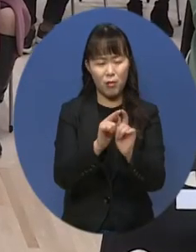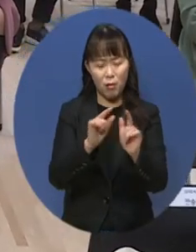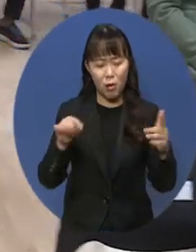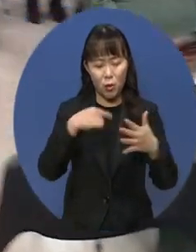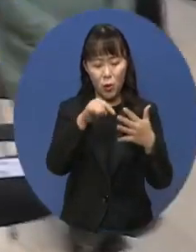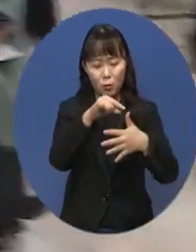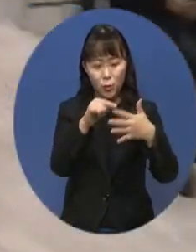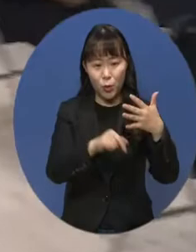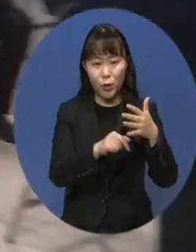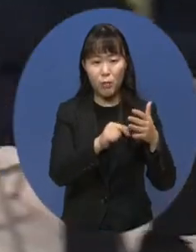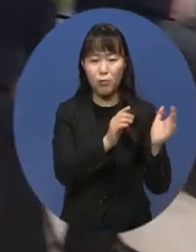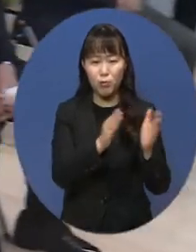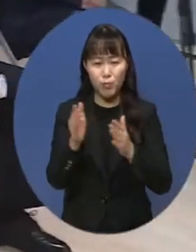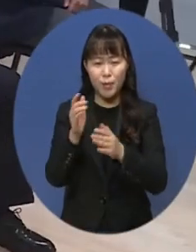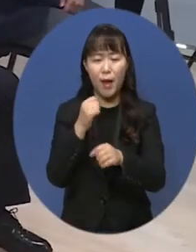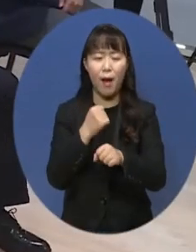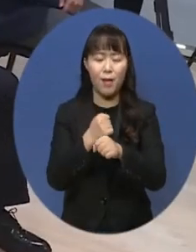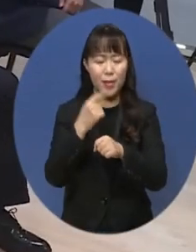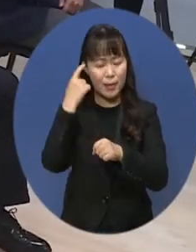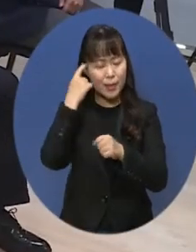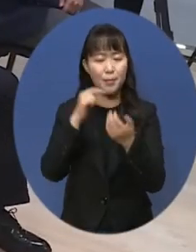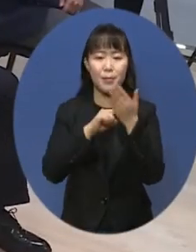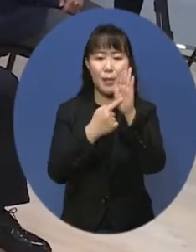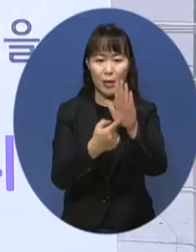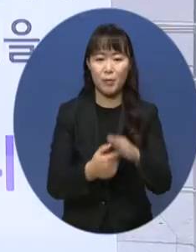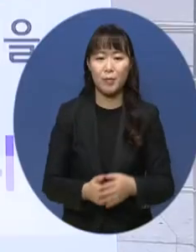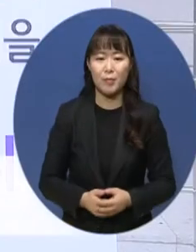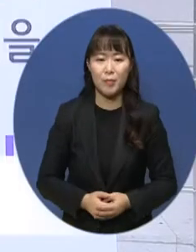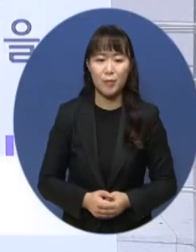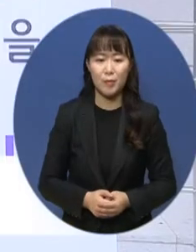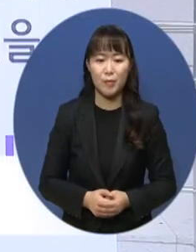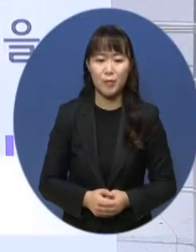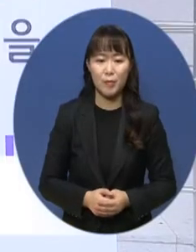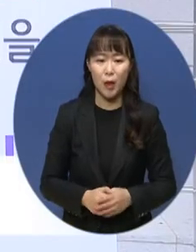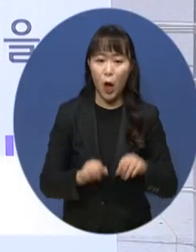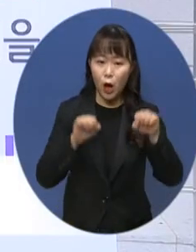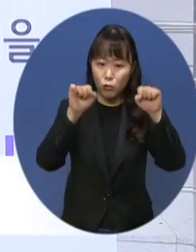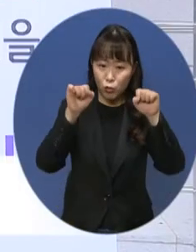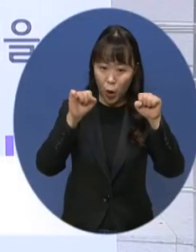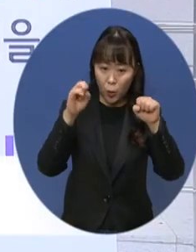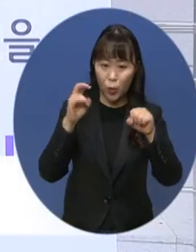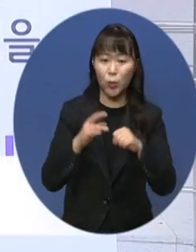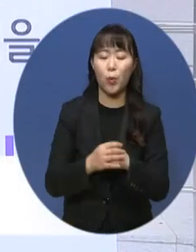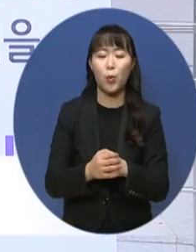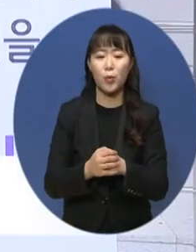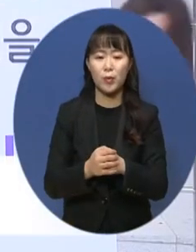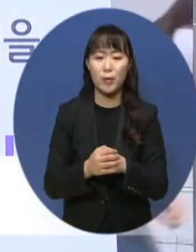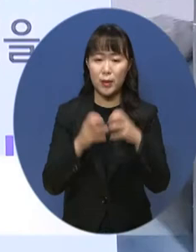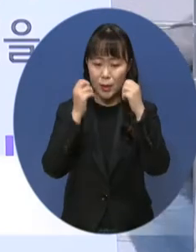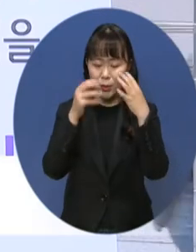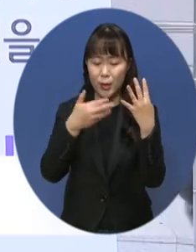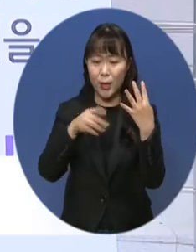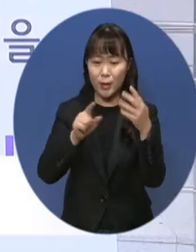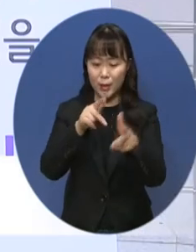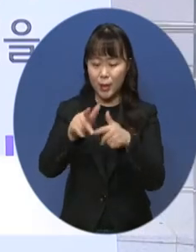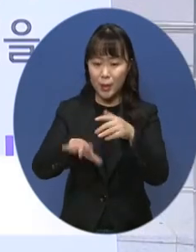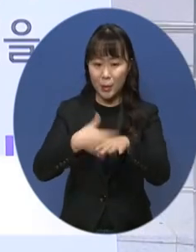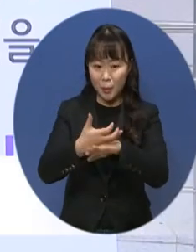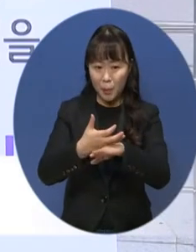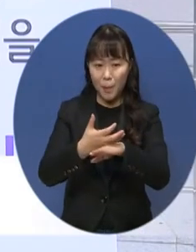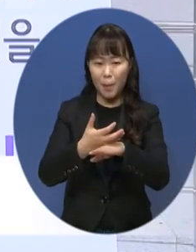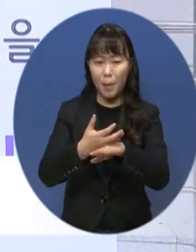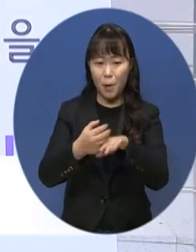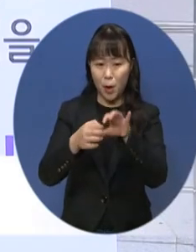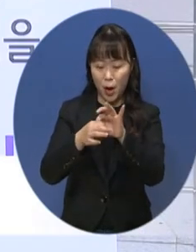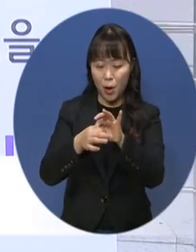프로그램을 개발하겠다는 의지를 드러냈습니다. 운동도 하고 여기에서 새로운 4차